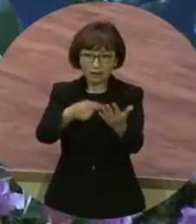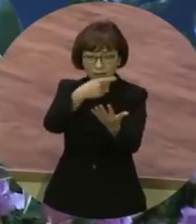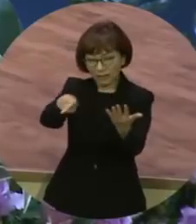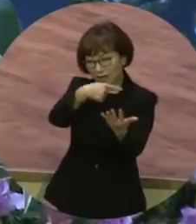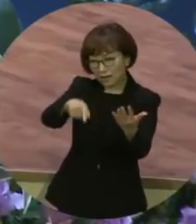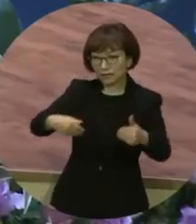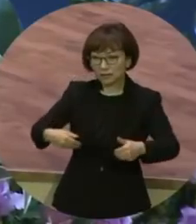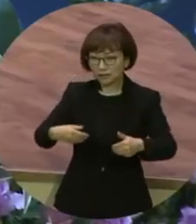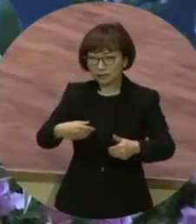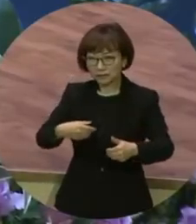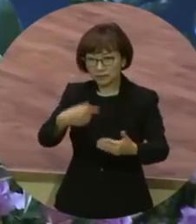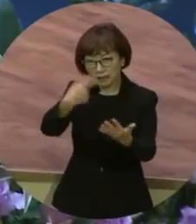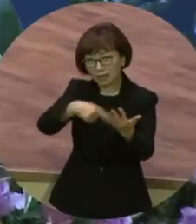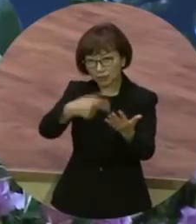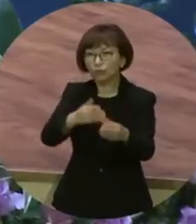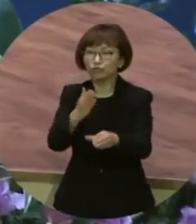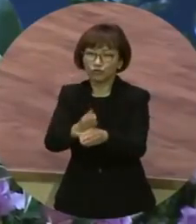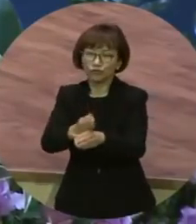휘청거리는 후대를 키울 수는 없잖아요, 우리가.